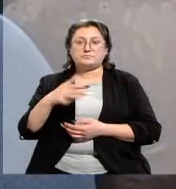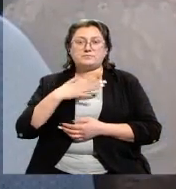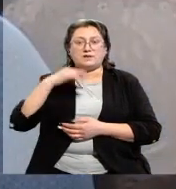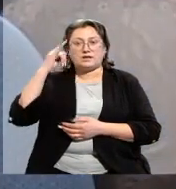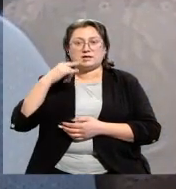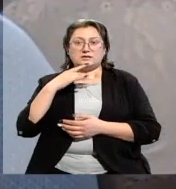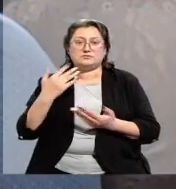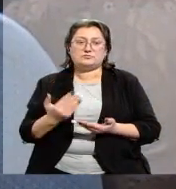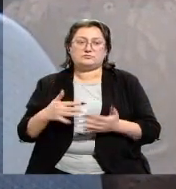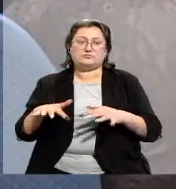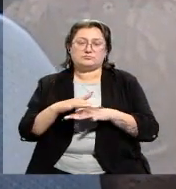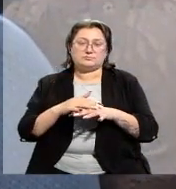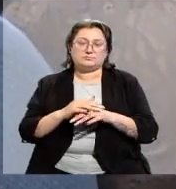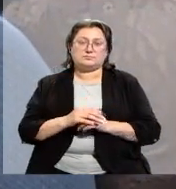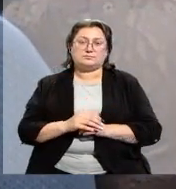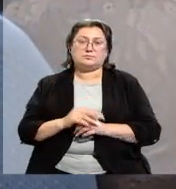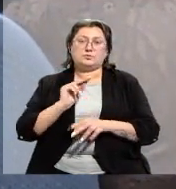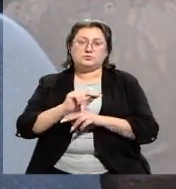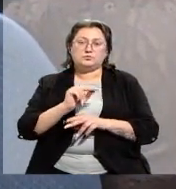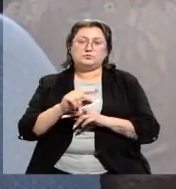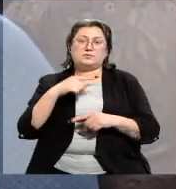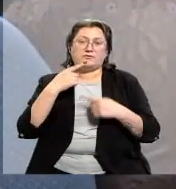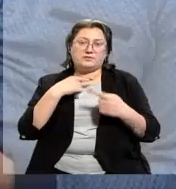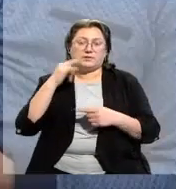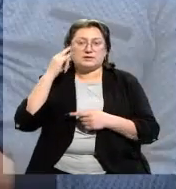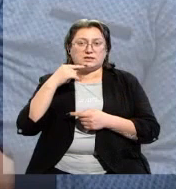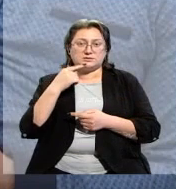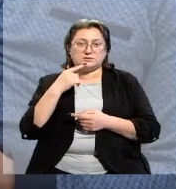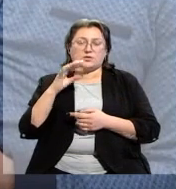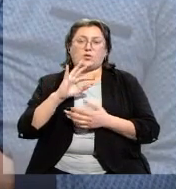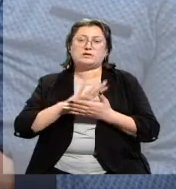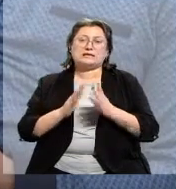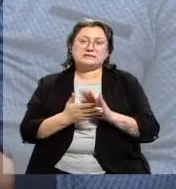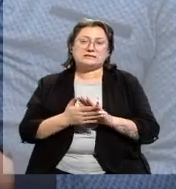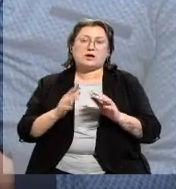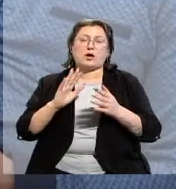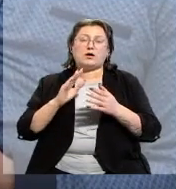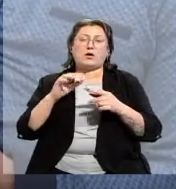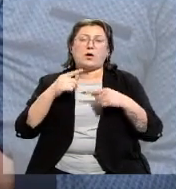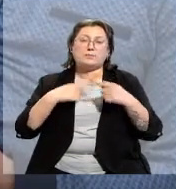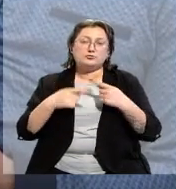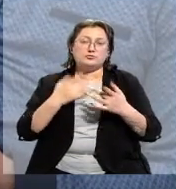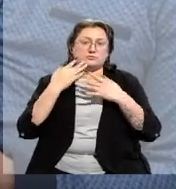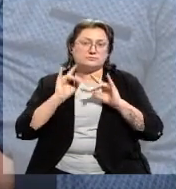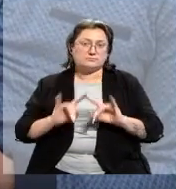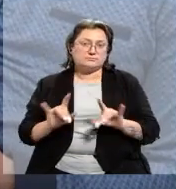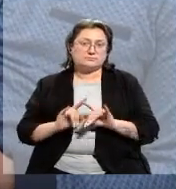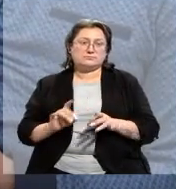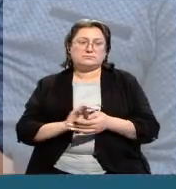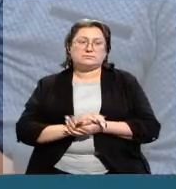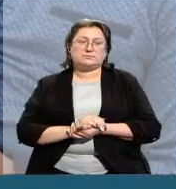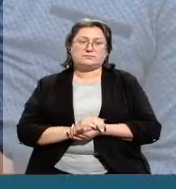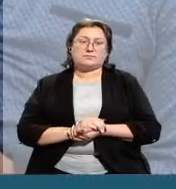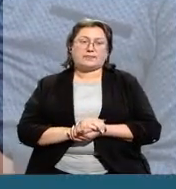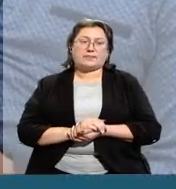бір-бірімізге сіңудің өзі көптеген тәжірибені, тәрбиені талап етеді ғой. Иә. Соның бәрінен өттік Құдайға шүкір. Қазір балаларым